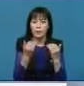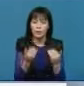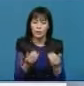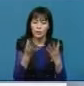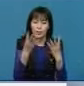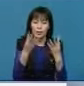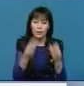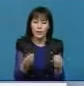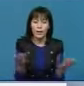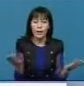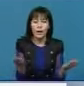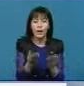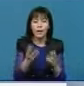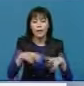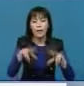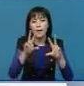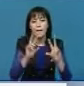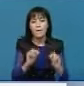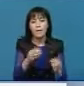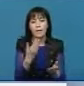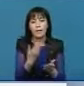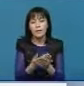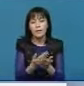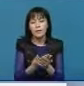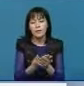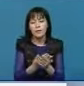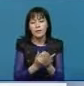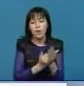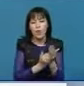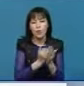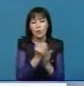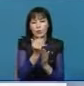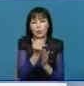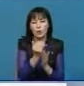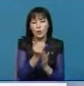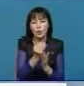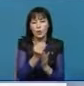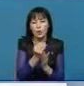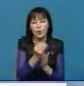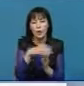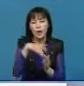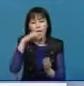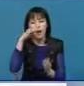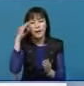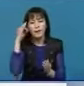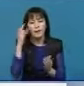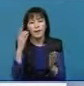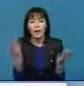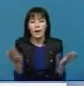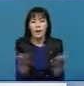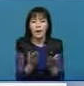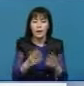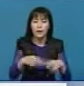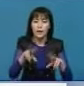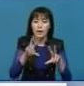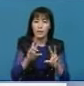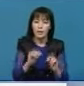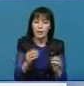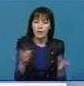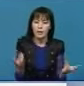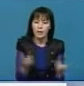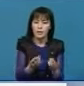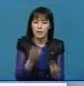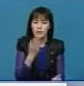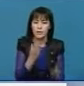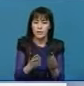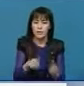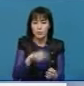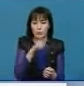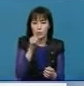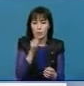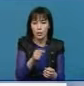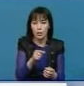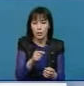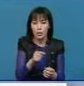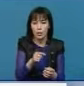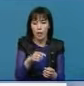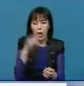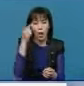мамандыққа сұраныс жоғары, қазаққа қандай мамандық қажет деген сауалдарға